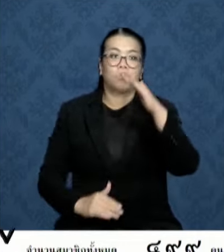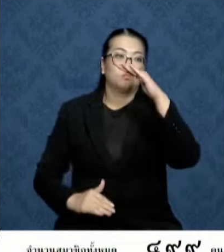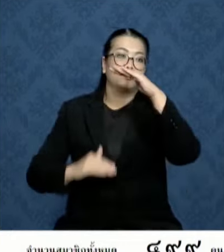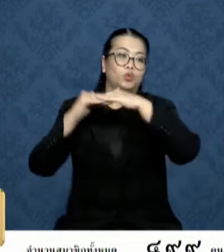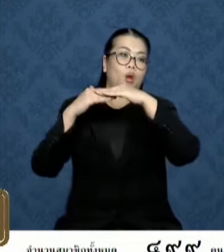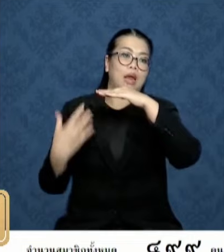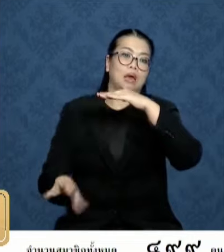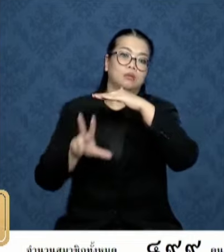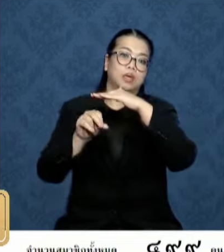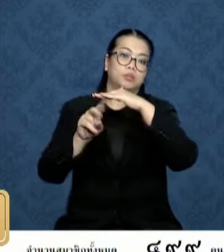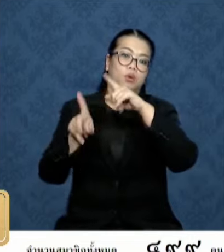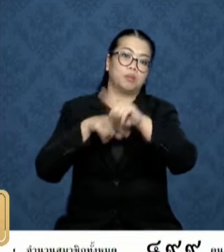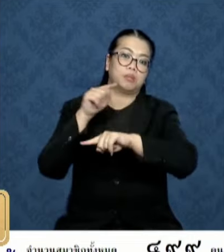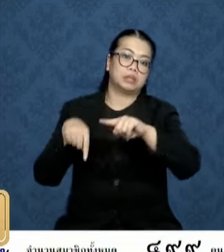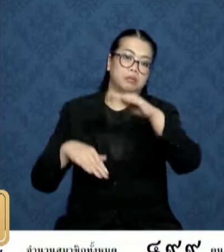แล้วนะครบ ที่ 32%